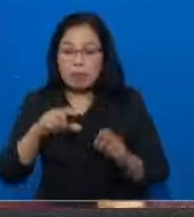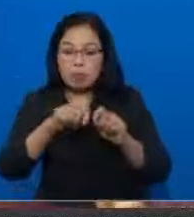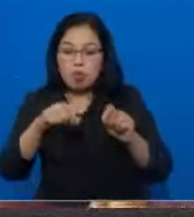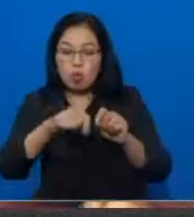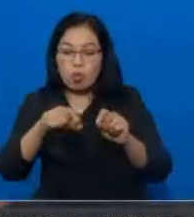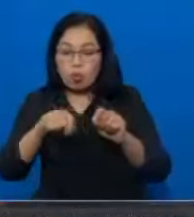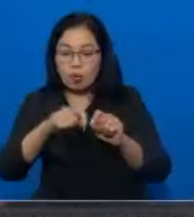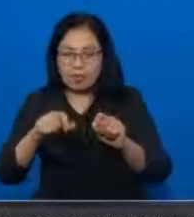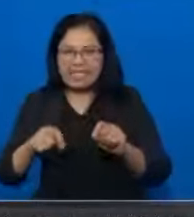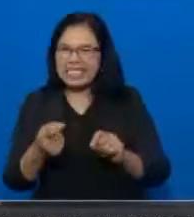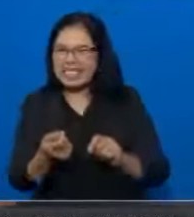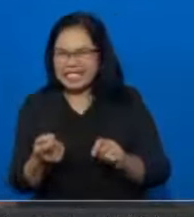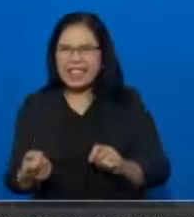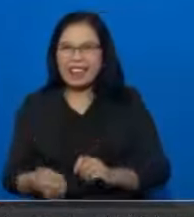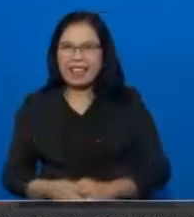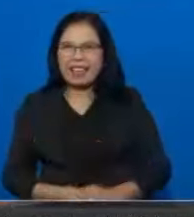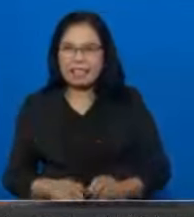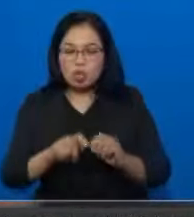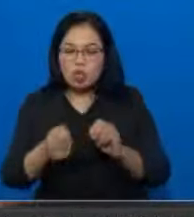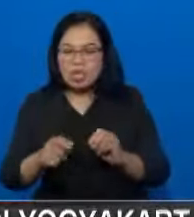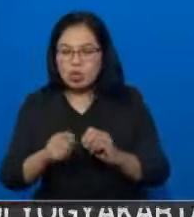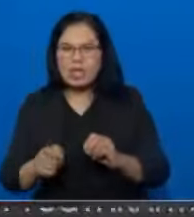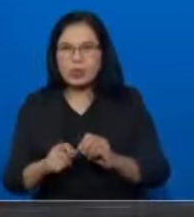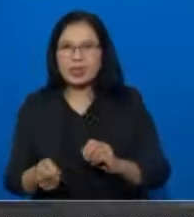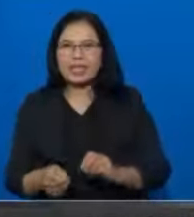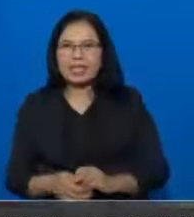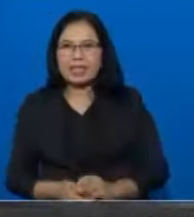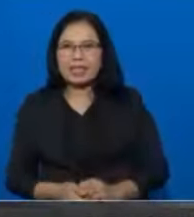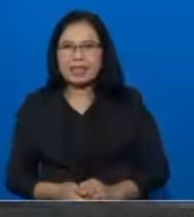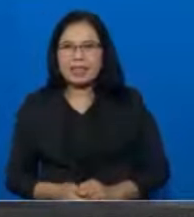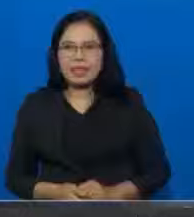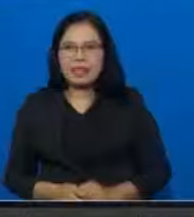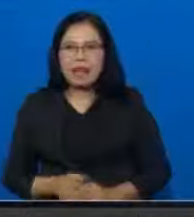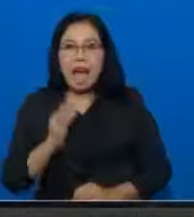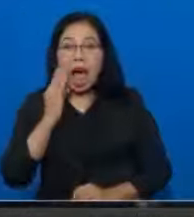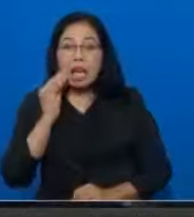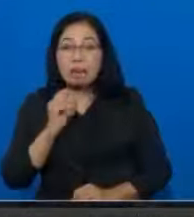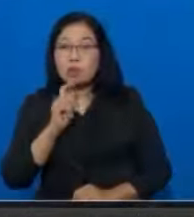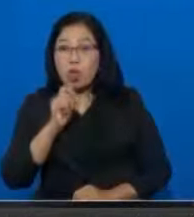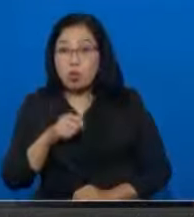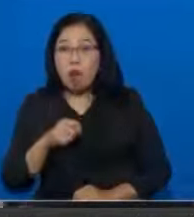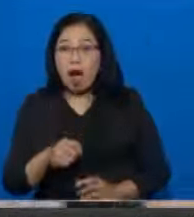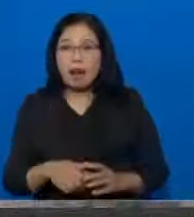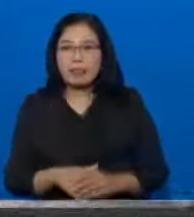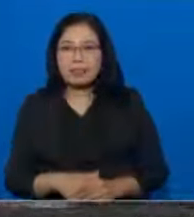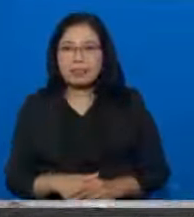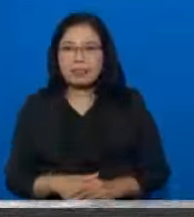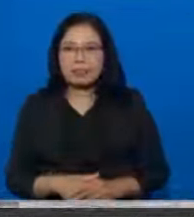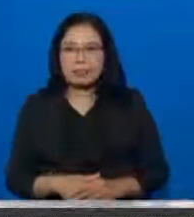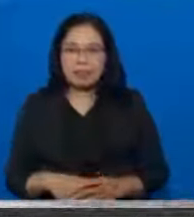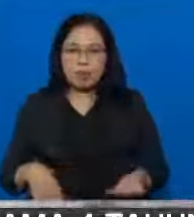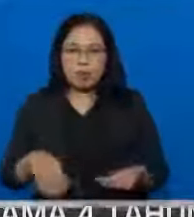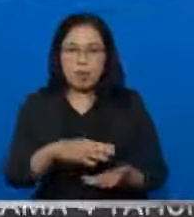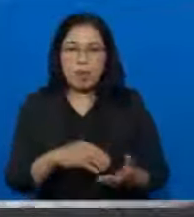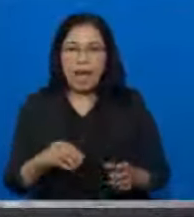Lanjut kita suwir ayam. Ayam yang digunakan adalah ayam yang berumur relatif tua dan bumbu untuk merebusnya hanya garam dan sedikit lada